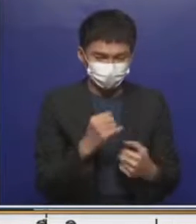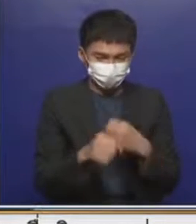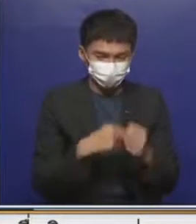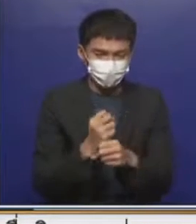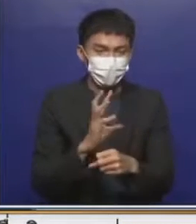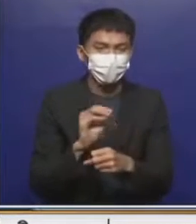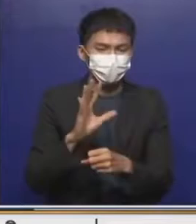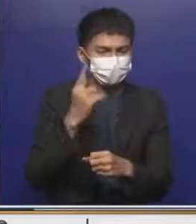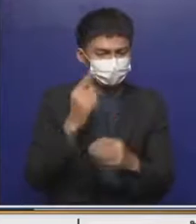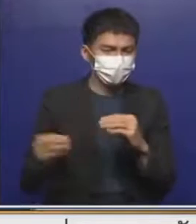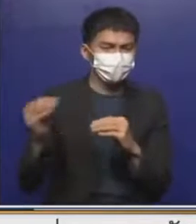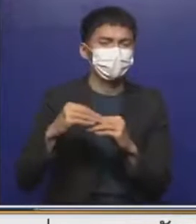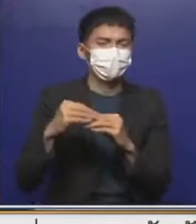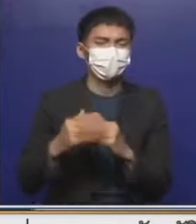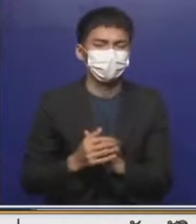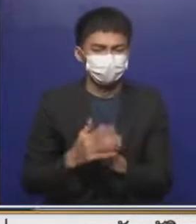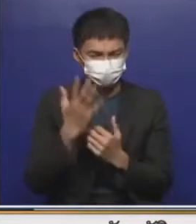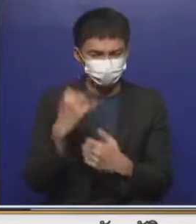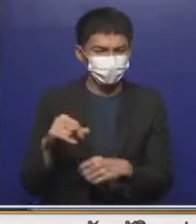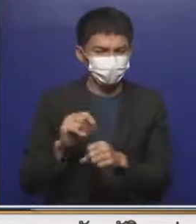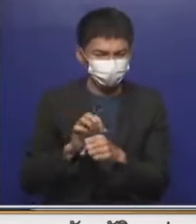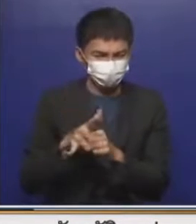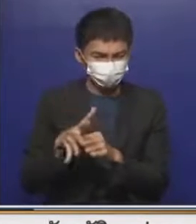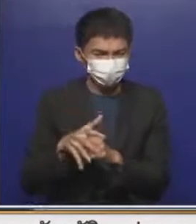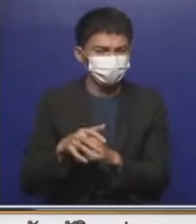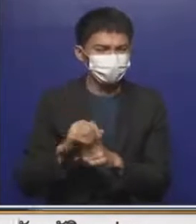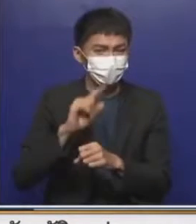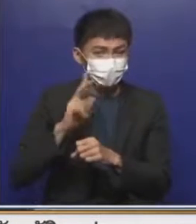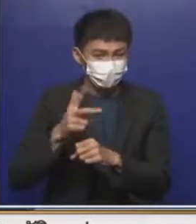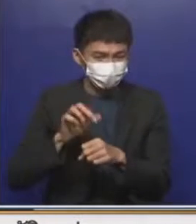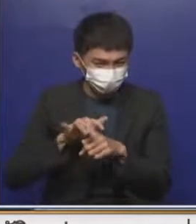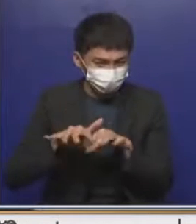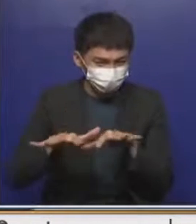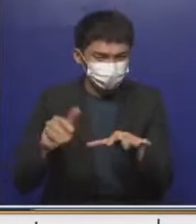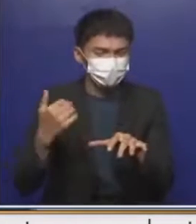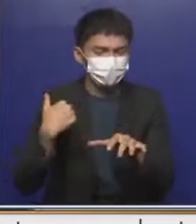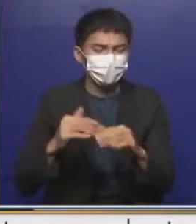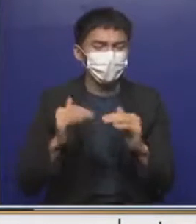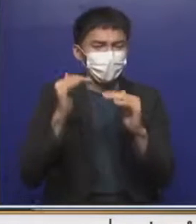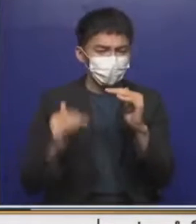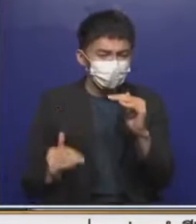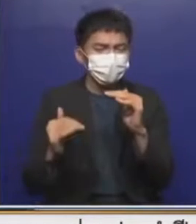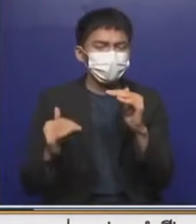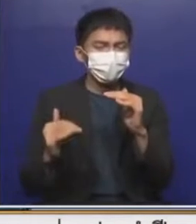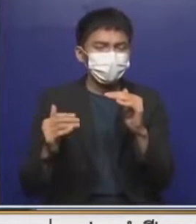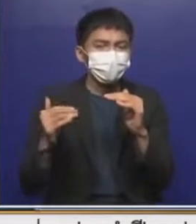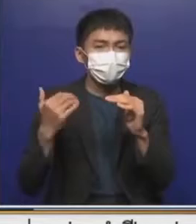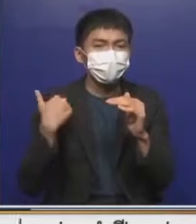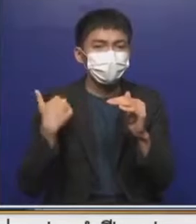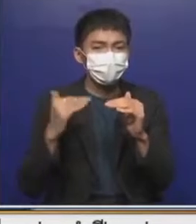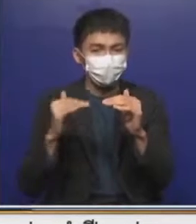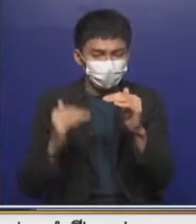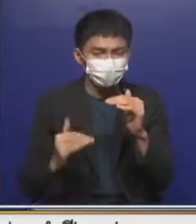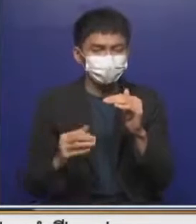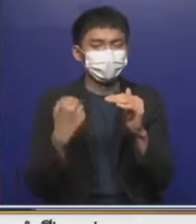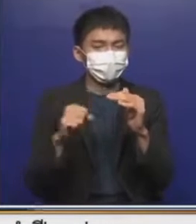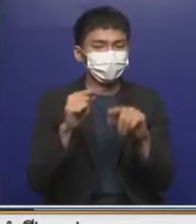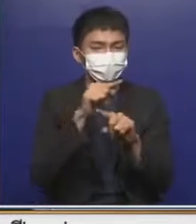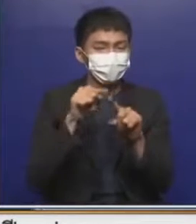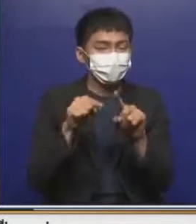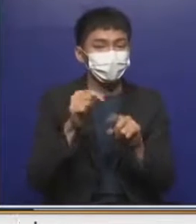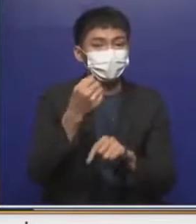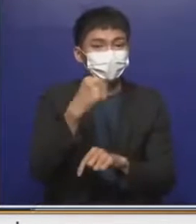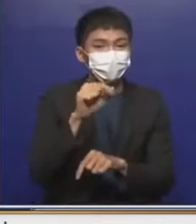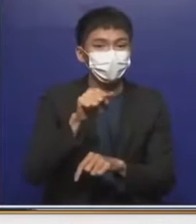จะได้งบเพิ่มนะฮะเพรสันกการระบาทลลอกสามหนักมากนะฮะกลบไปลดงบเข้าลง 10.4% 144